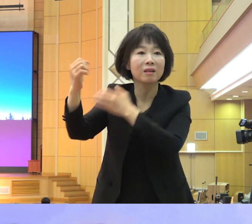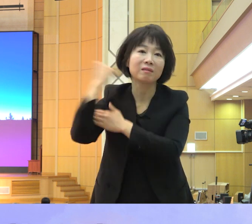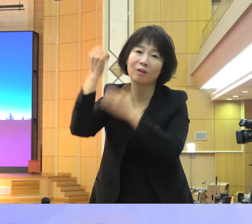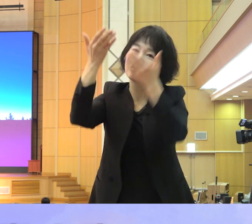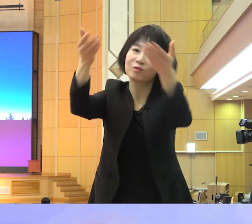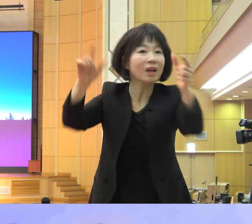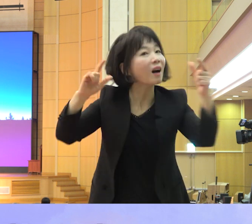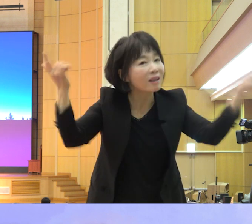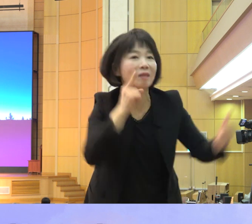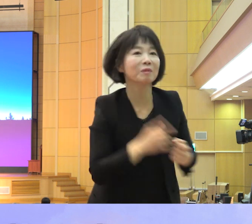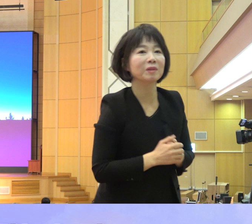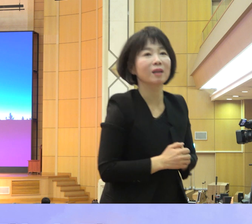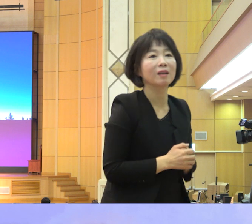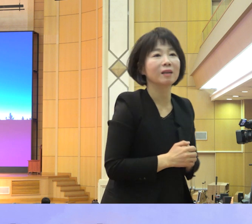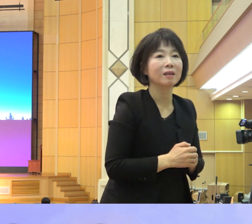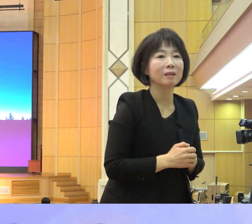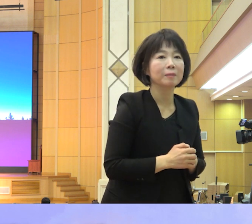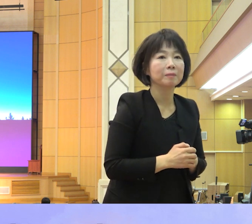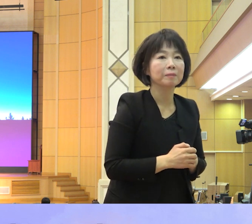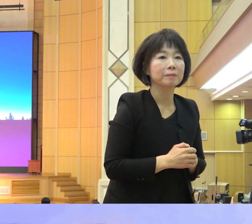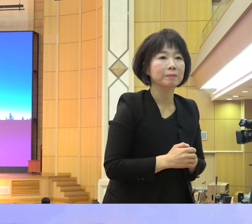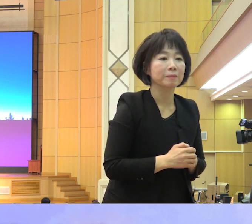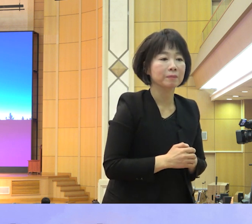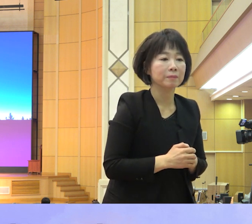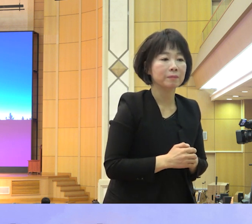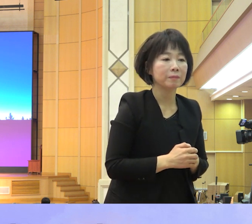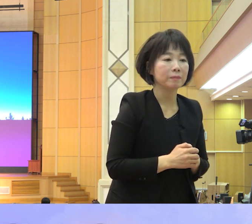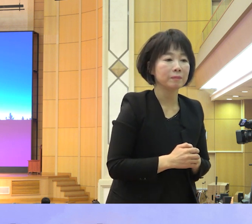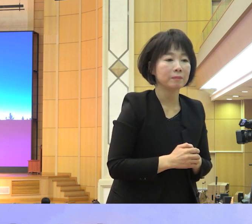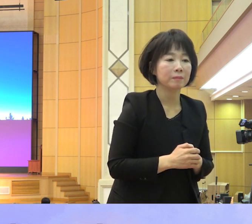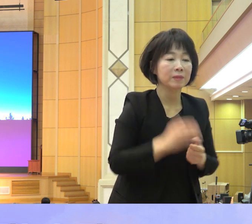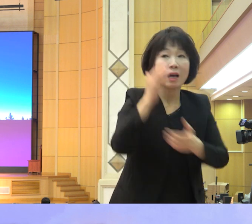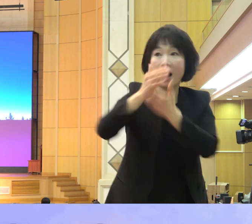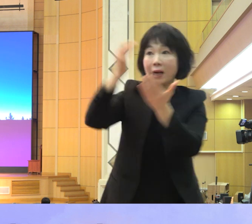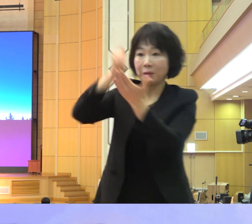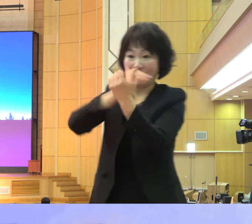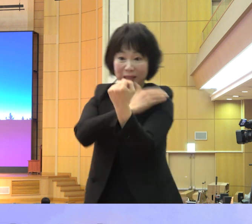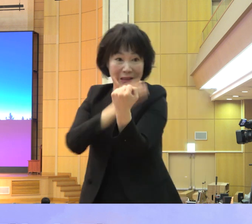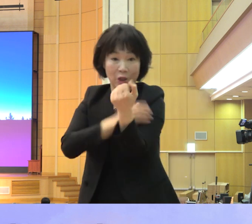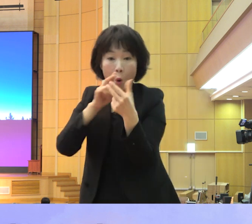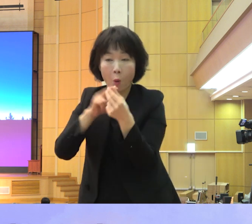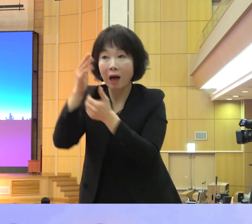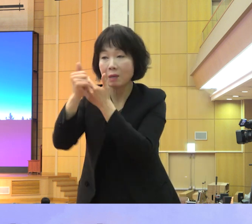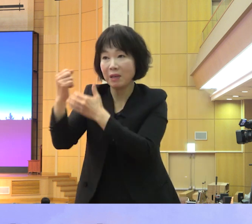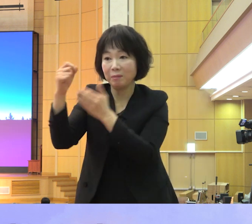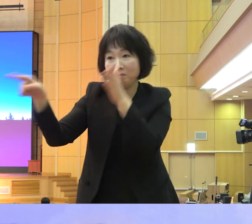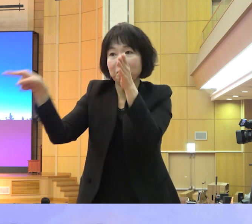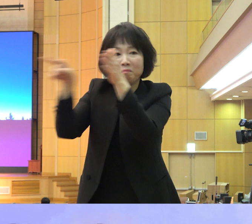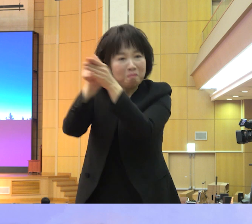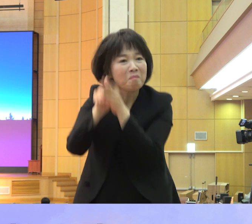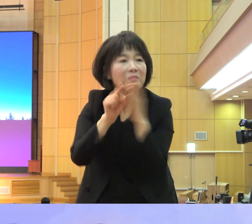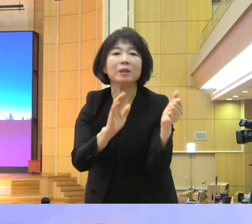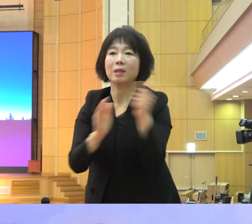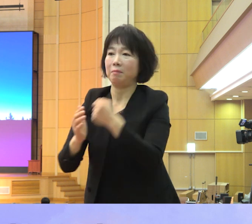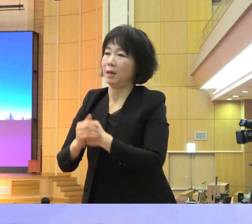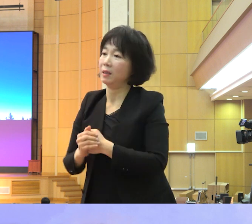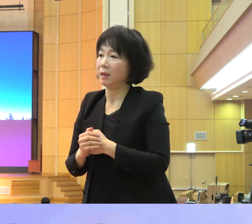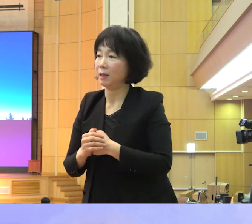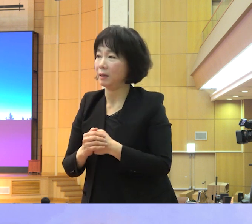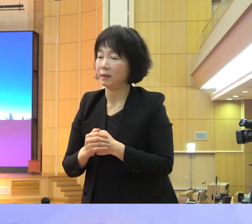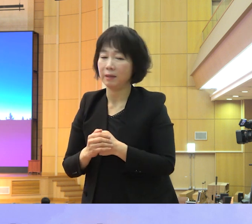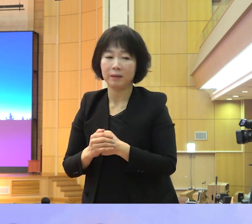않습니다. 하나님의 능력이 역사하는 가운데 믿음 플러스를 하면 놀라운 기적의 역사가 나타나는 것입니다.